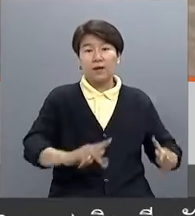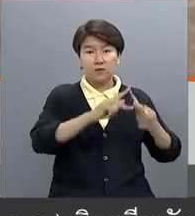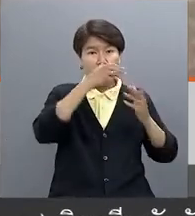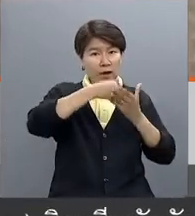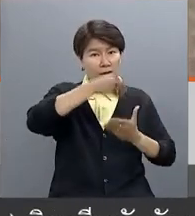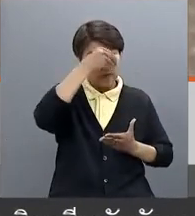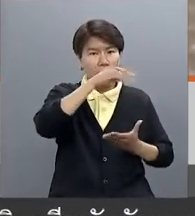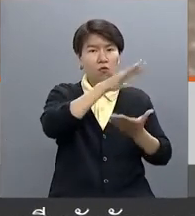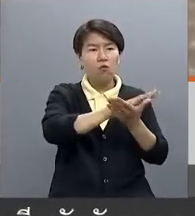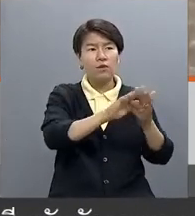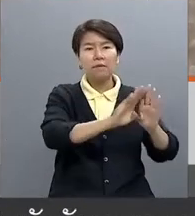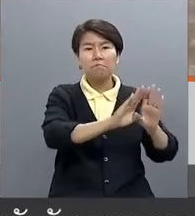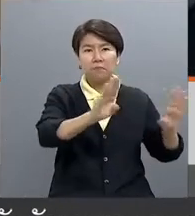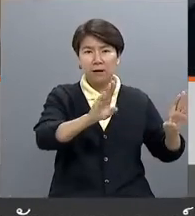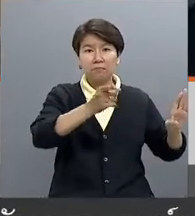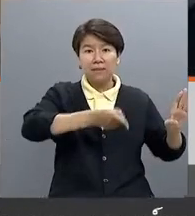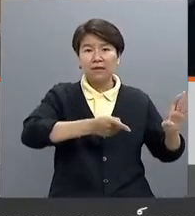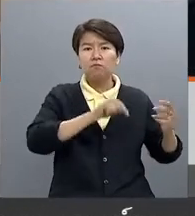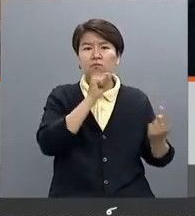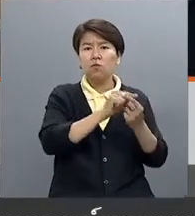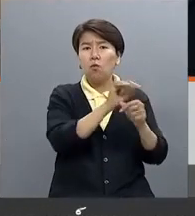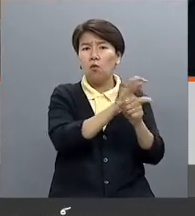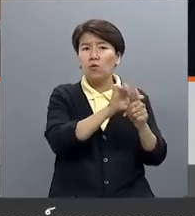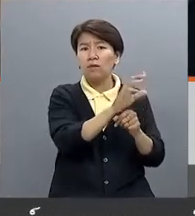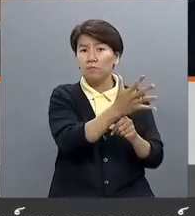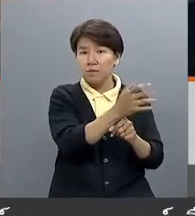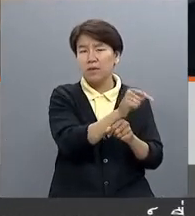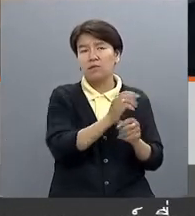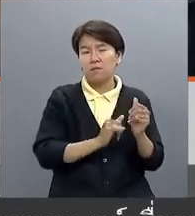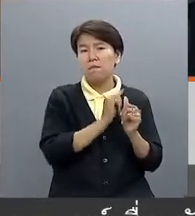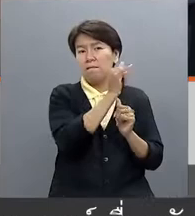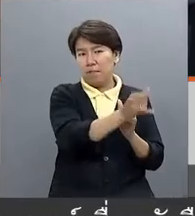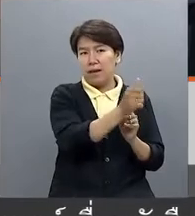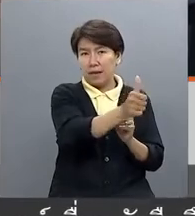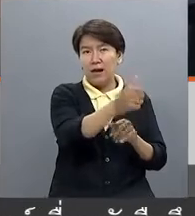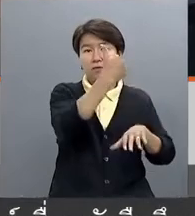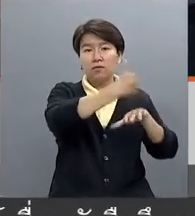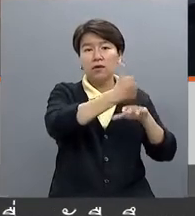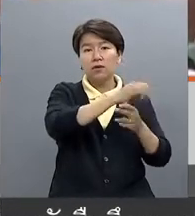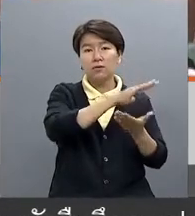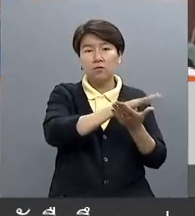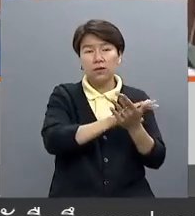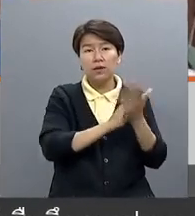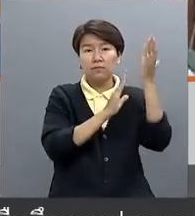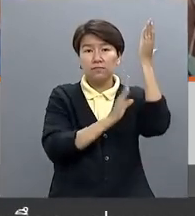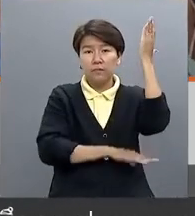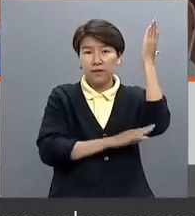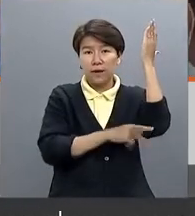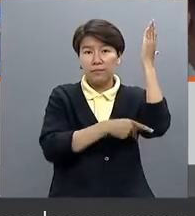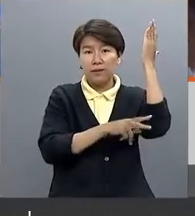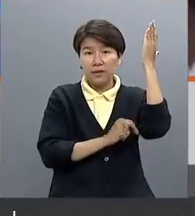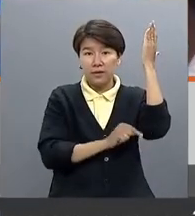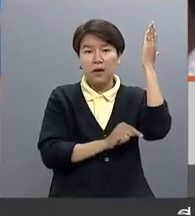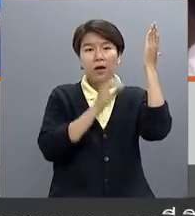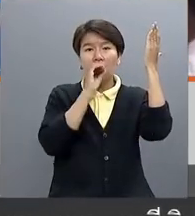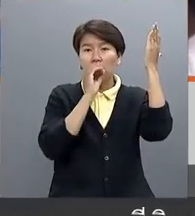หรือว่าปลอดเชื้อโควิด-19 มากกว่า90วันผู้อำนวยการโรงเรียนบ้านสุไหงโกลกเห็นด้วยและพร้อมที่จะเปิดเรียนตาม